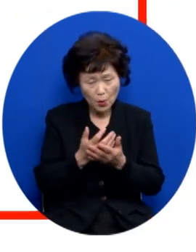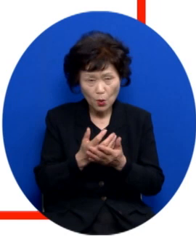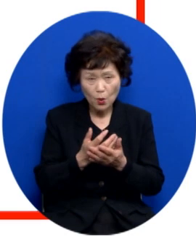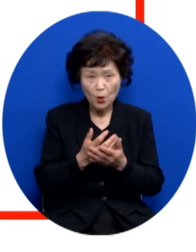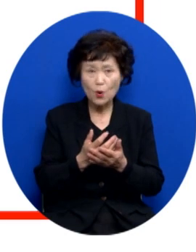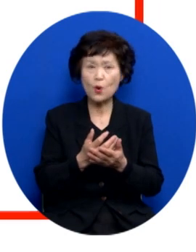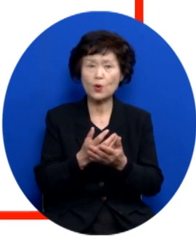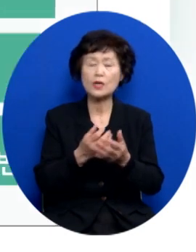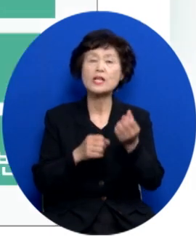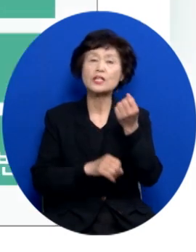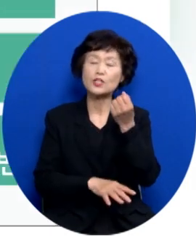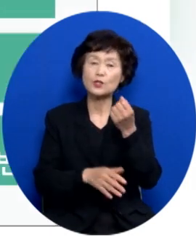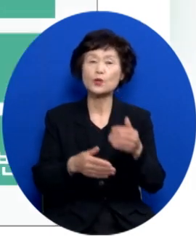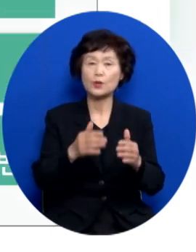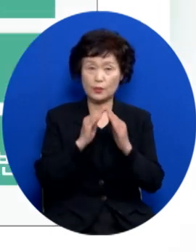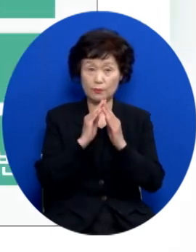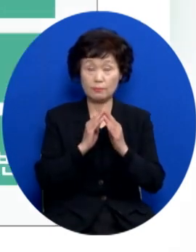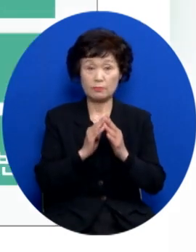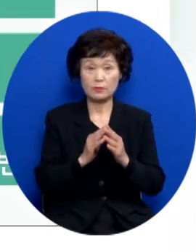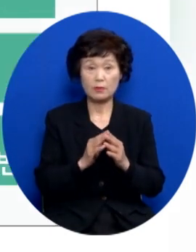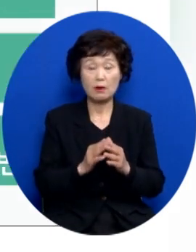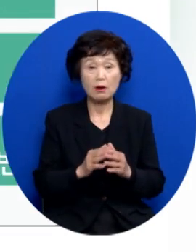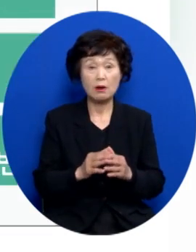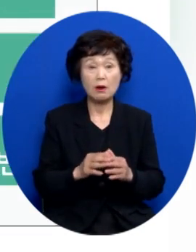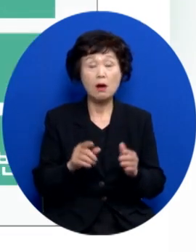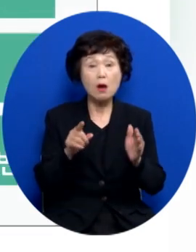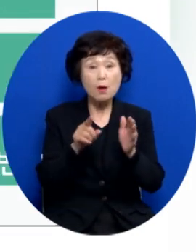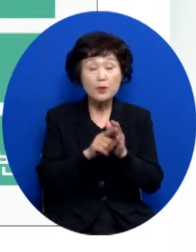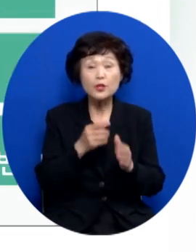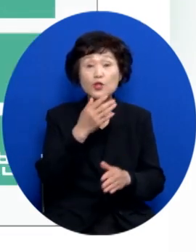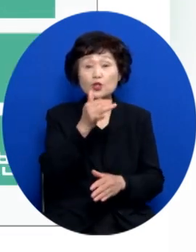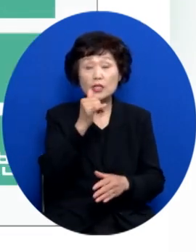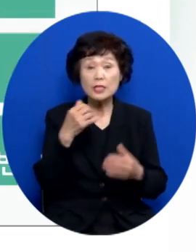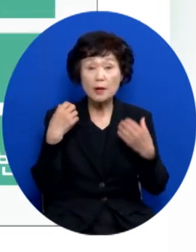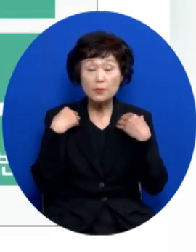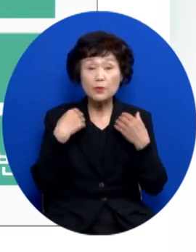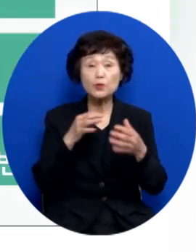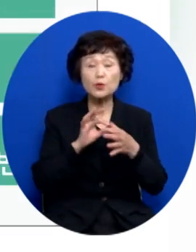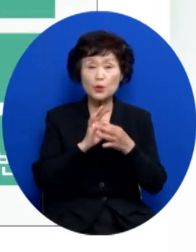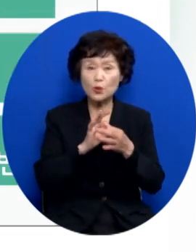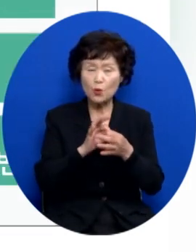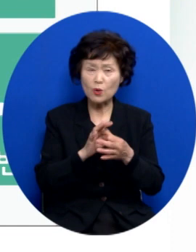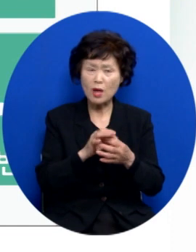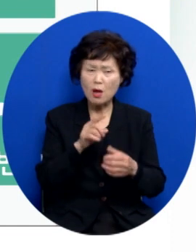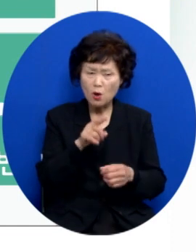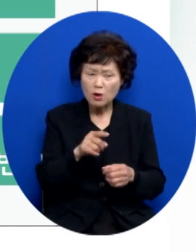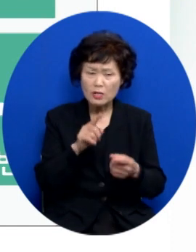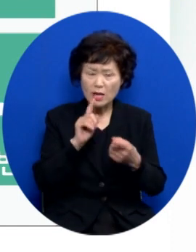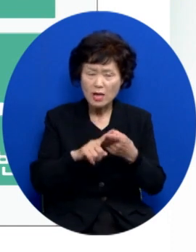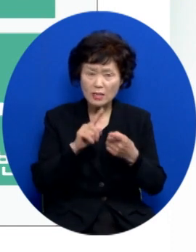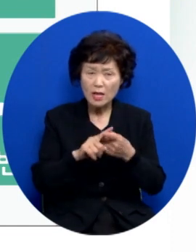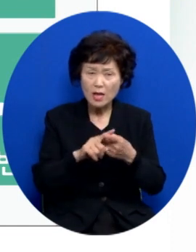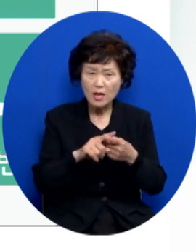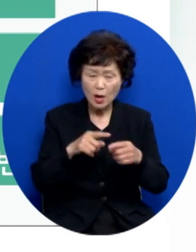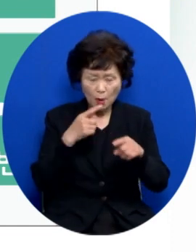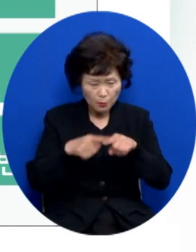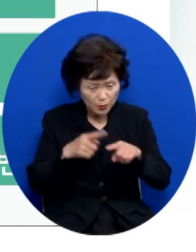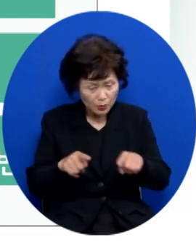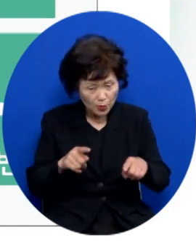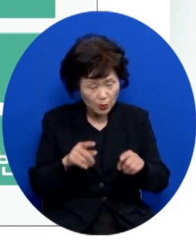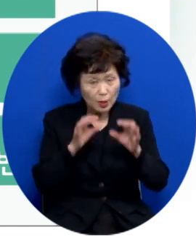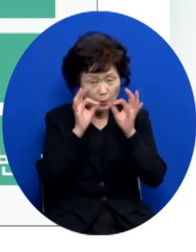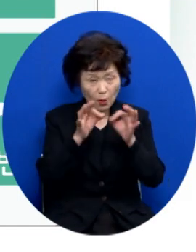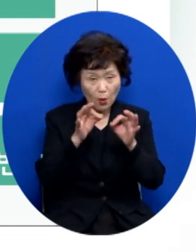토대로 세워집니다. 즉, 공신력 있는 통계를 통해 저출생의 실태와 원인 분석이 나오면 중앙부처와